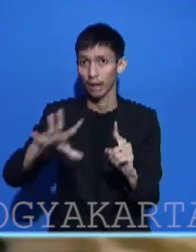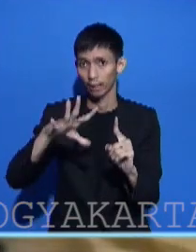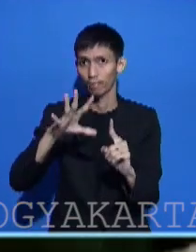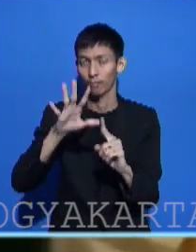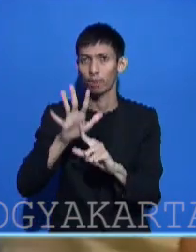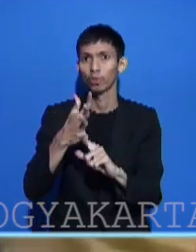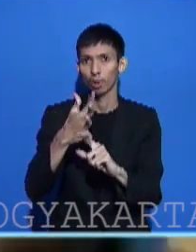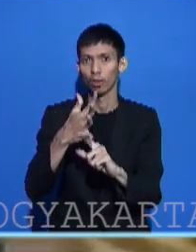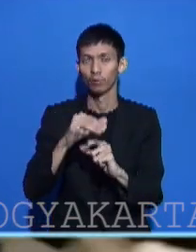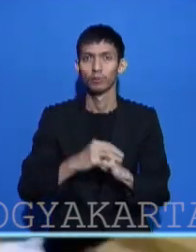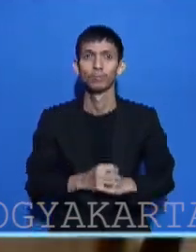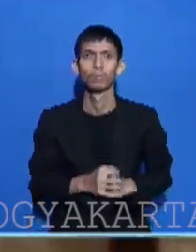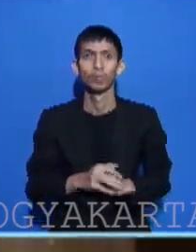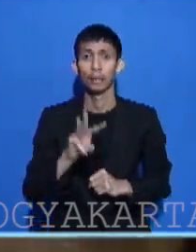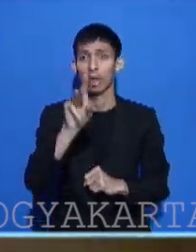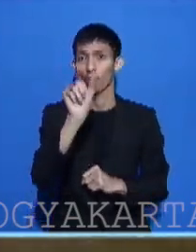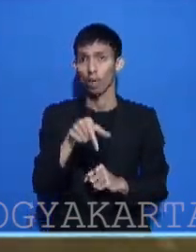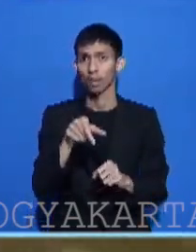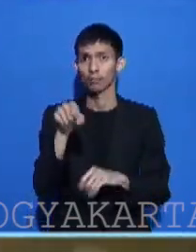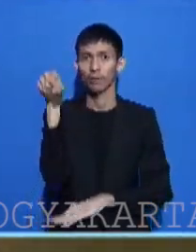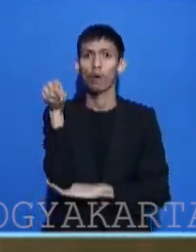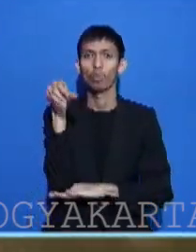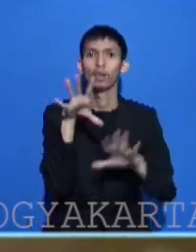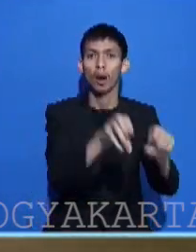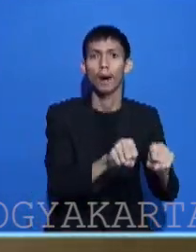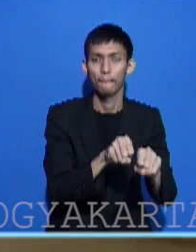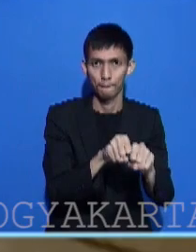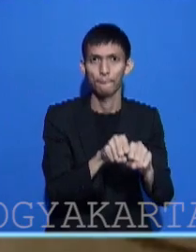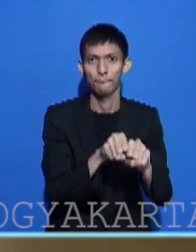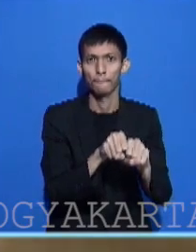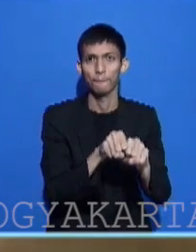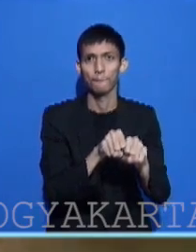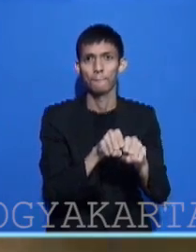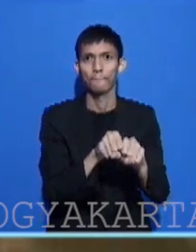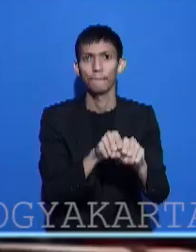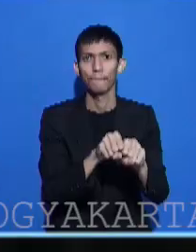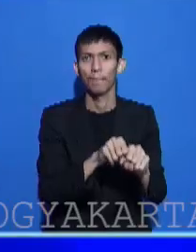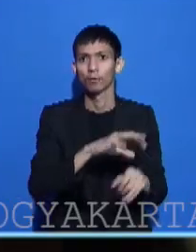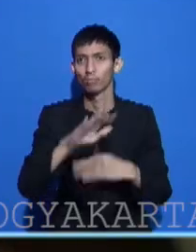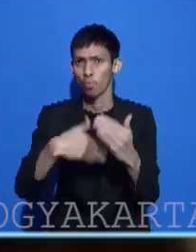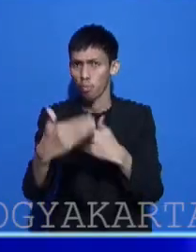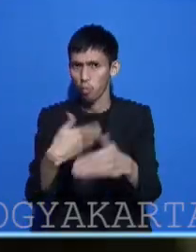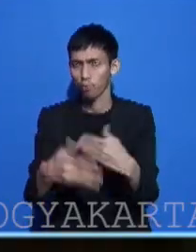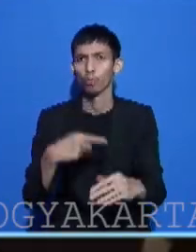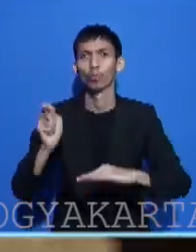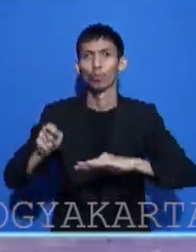menyebut 3 pelaku telah ditangkap dan diminta semua pihak mempercayakan proses hukum yang tengah berjalan.